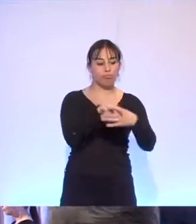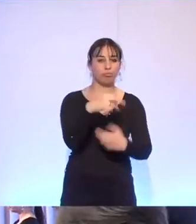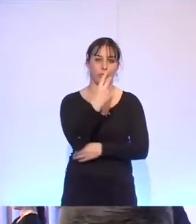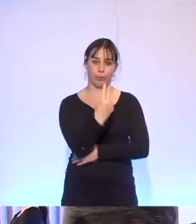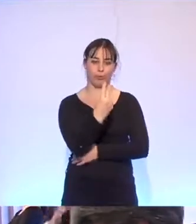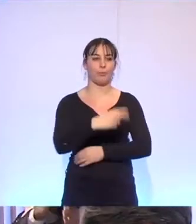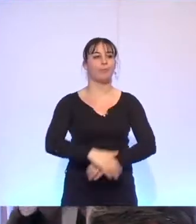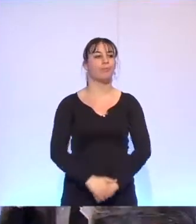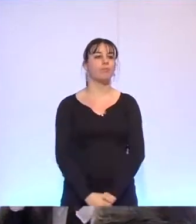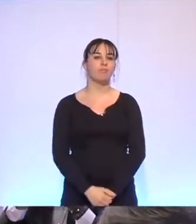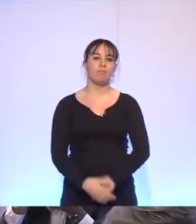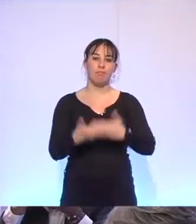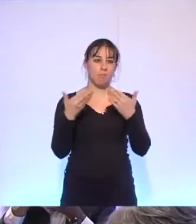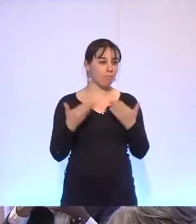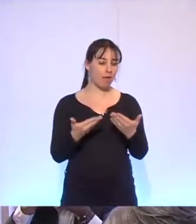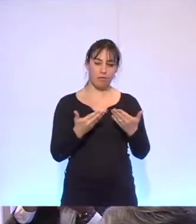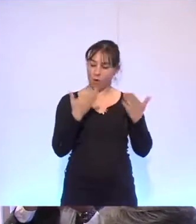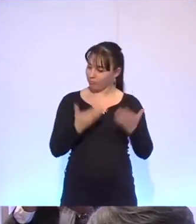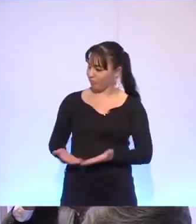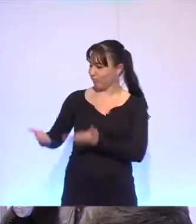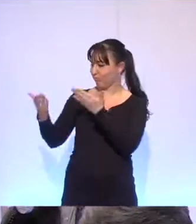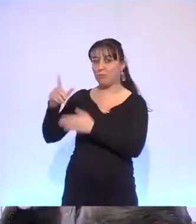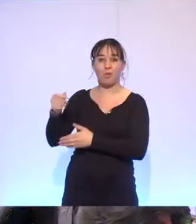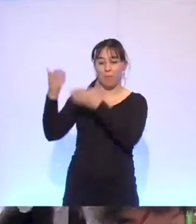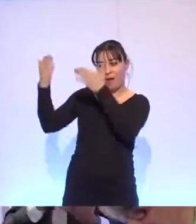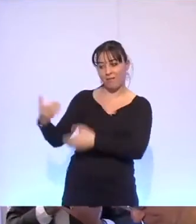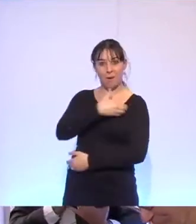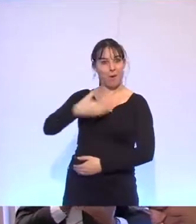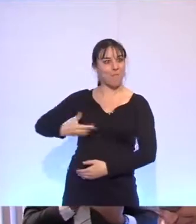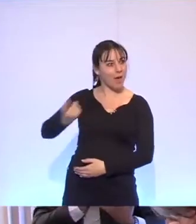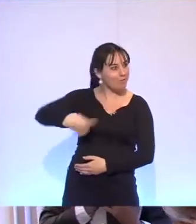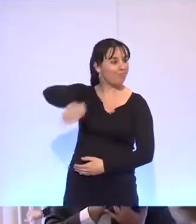Voilà, donc je laisse la place, comme il se doit maintenant, à notre maire.